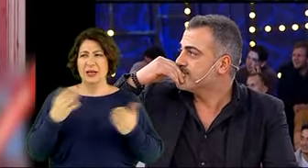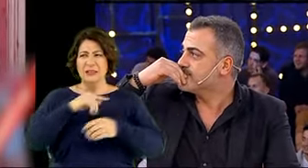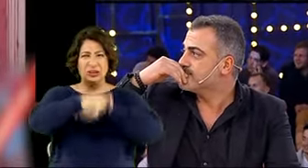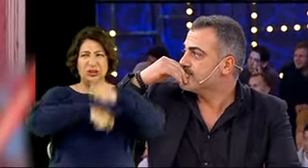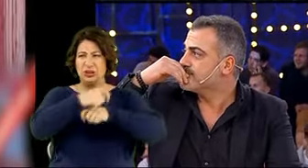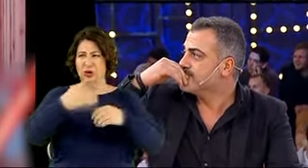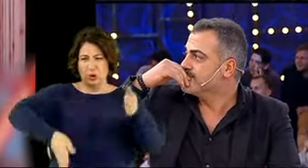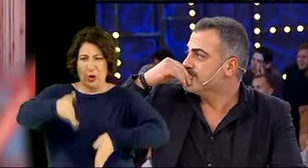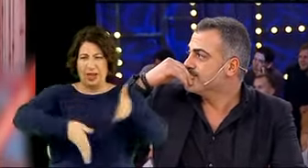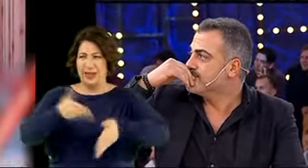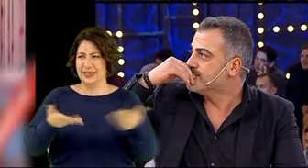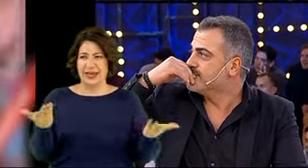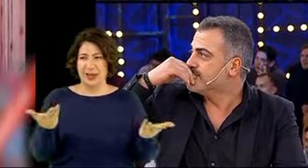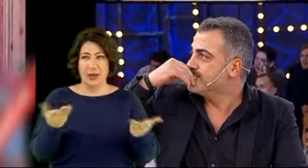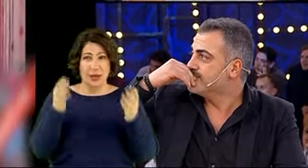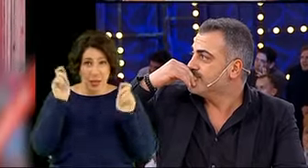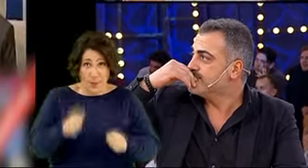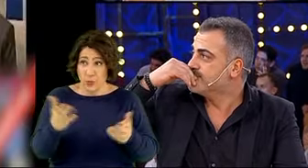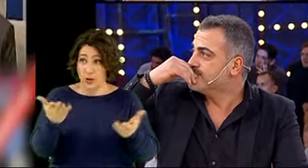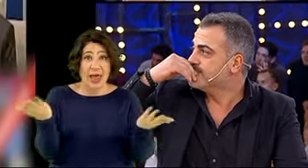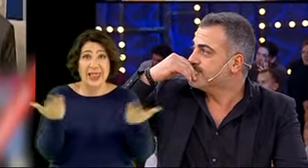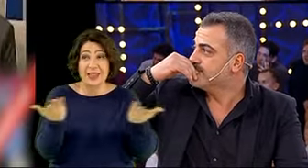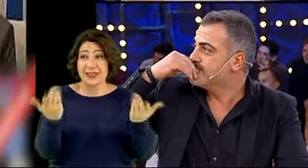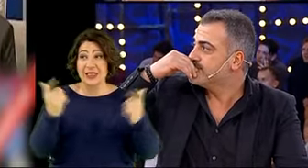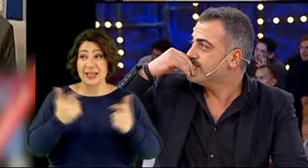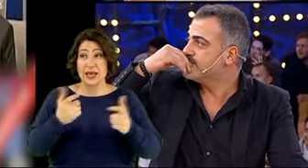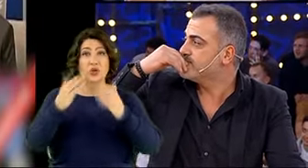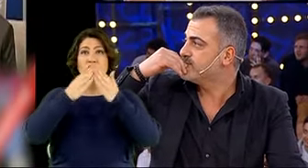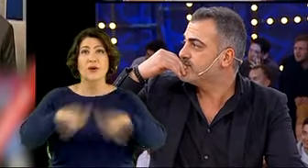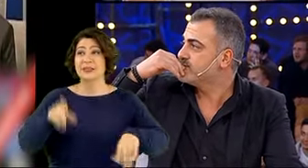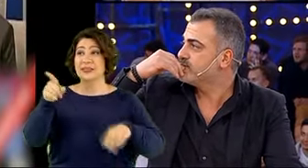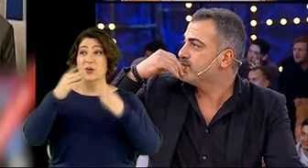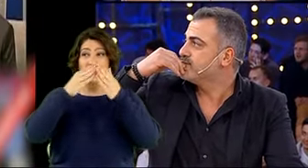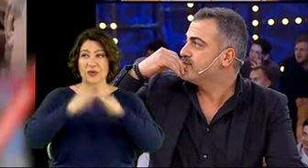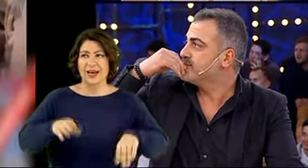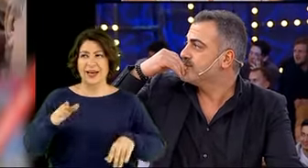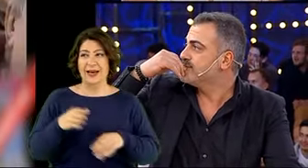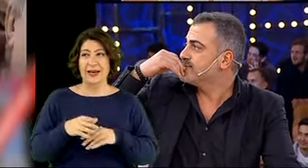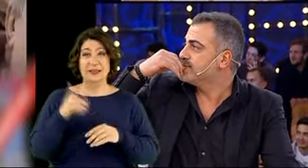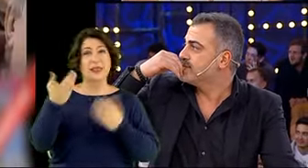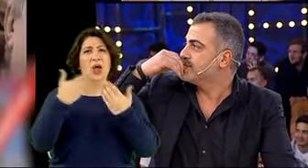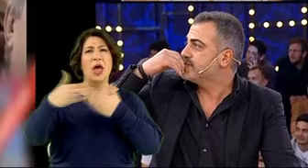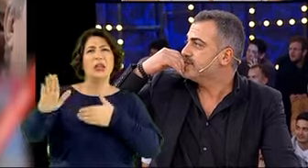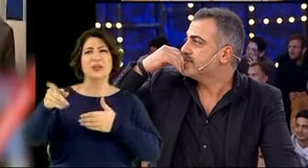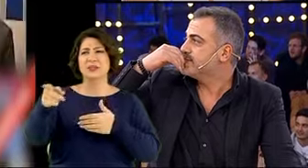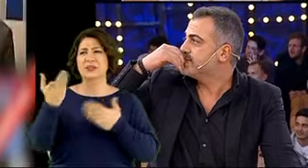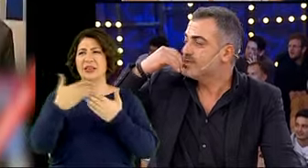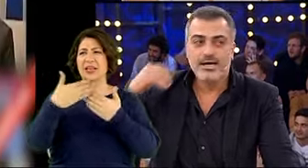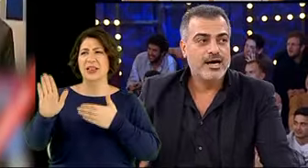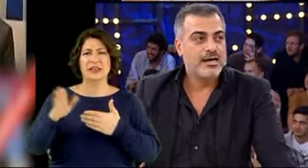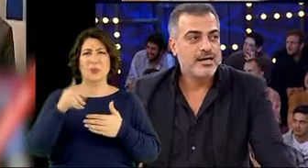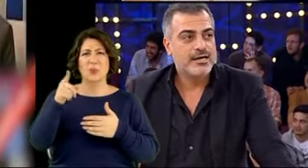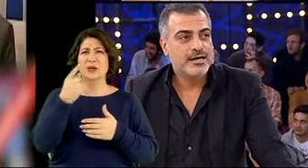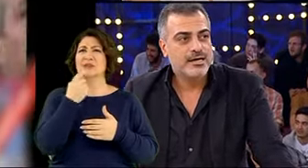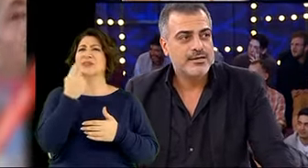çal. Sokaklarda. Hep abone olduk. Hani yuvalarımız niye yıkıldı? Senin niye yuvan yıkıldı o zaman? Para. Sen niye ayrıldın? Sen niye ayrıldın bu